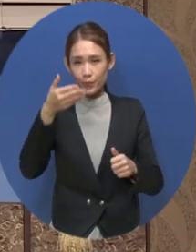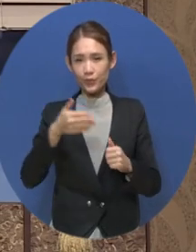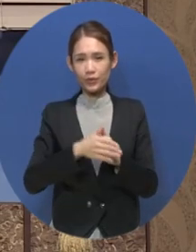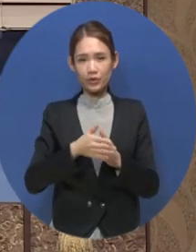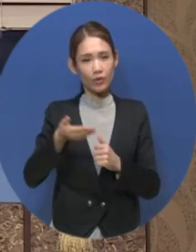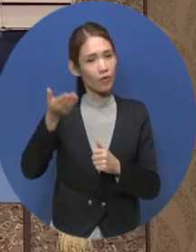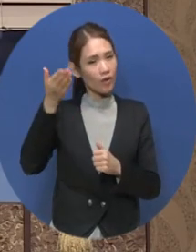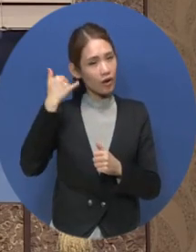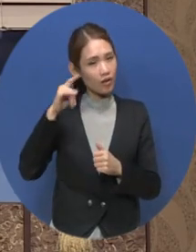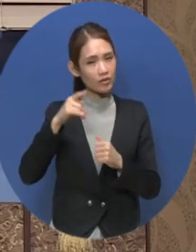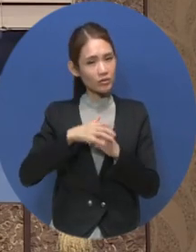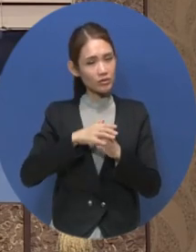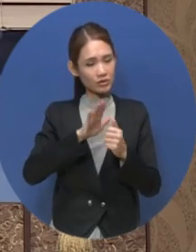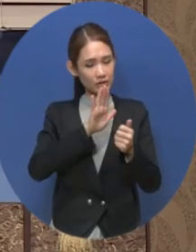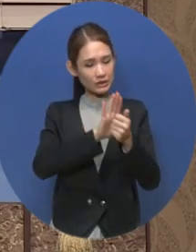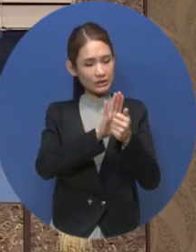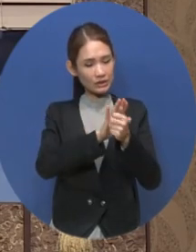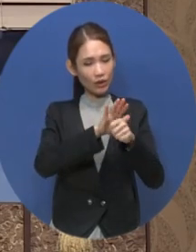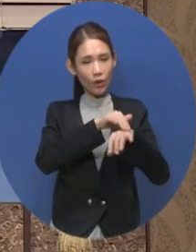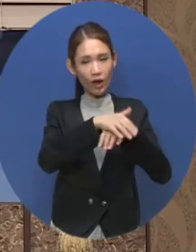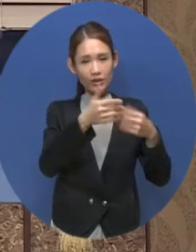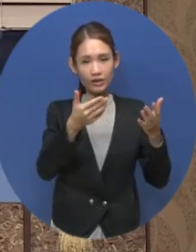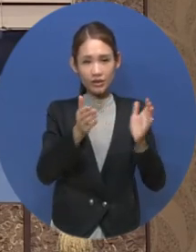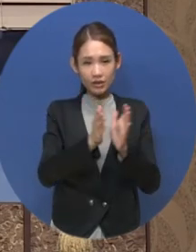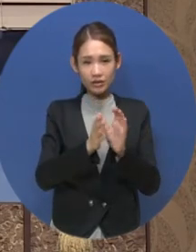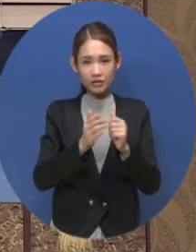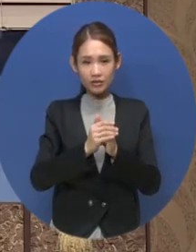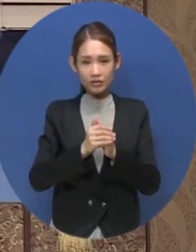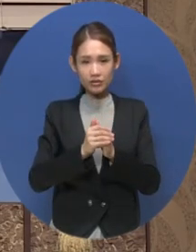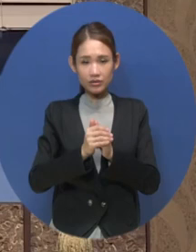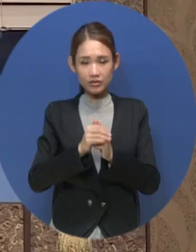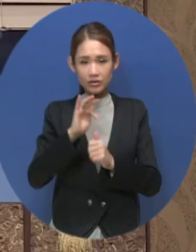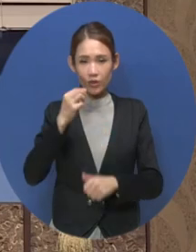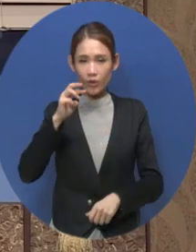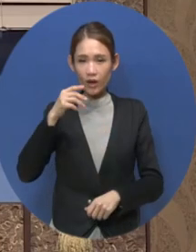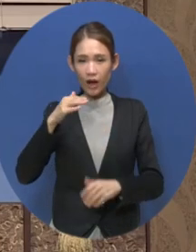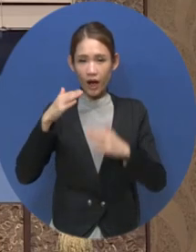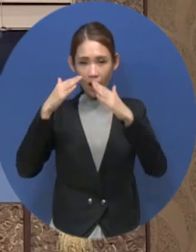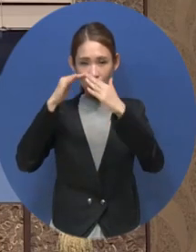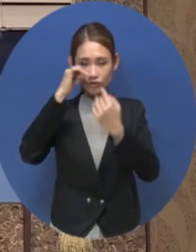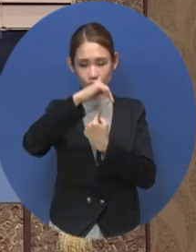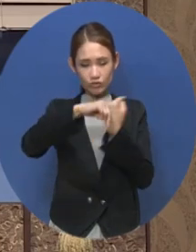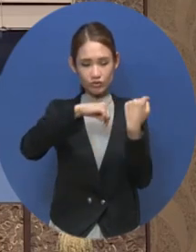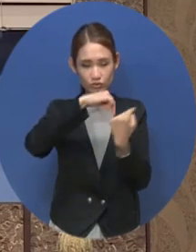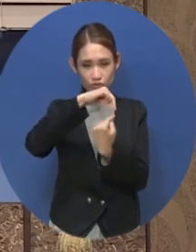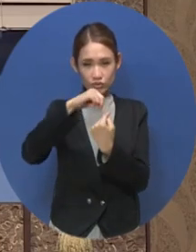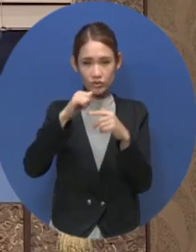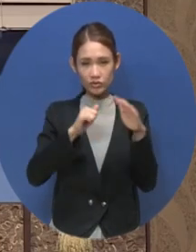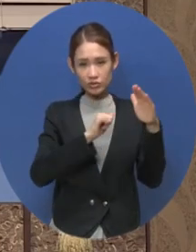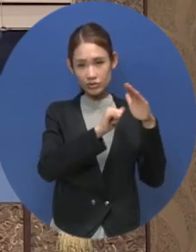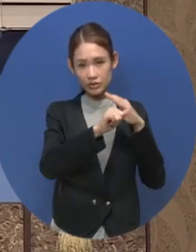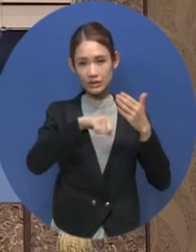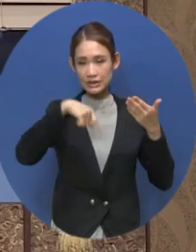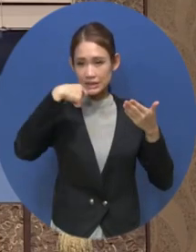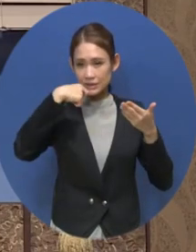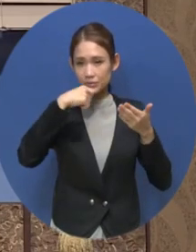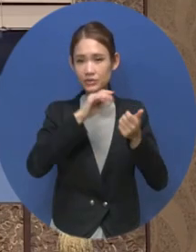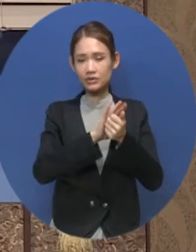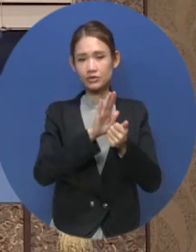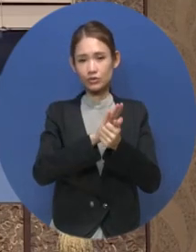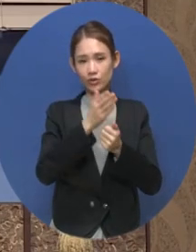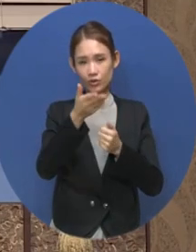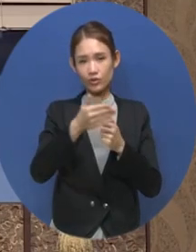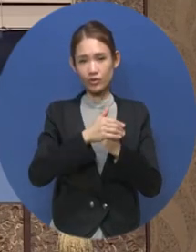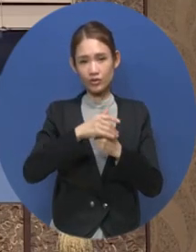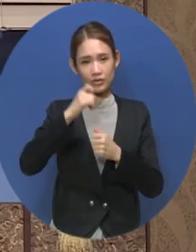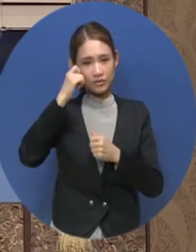같은 경우는 저희가 이제 지원단이라는 걸 만들어서 코리아하우스 운영이라든지 선수들의 이제 그 급식을 지원했었습니다.